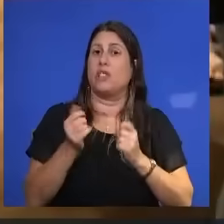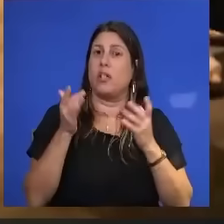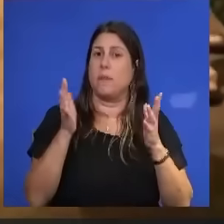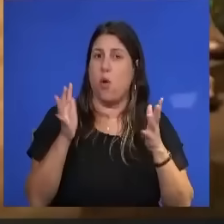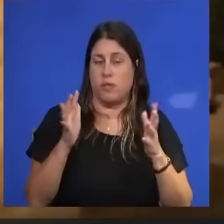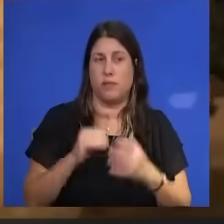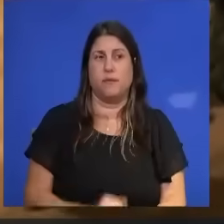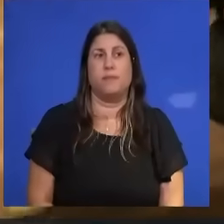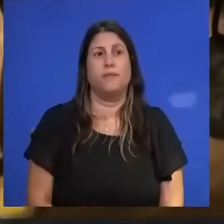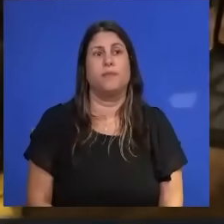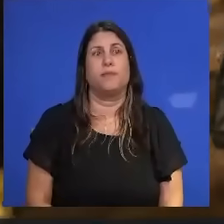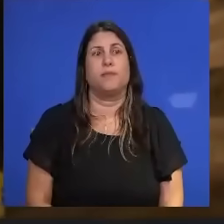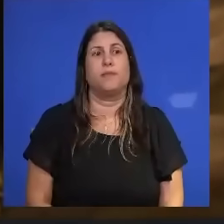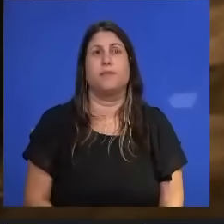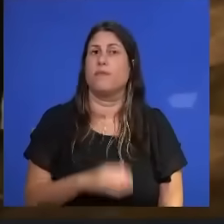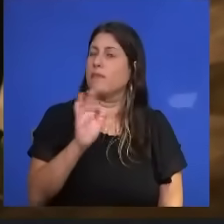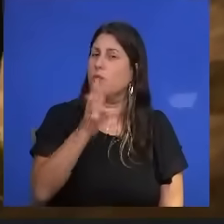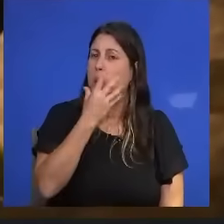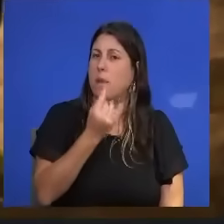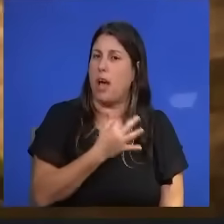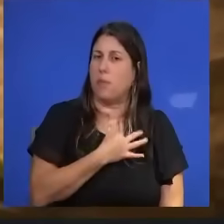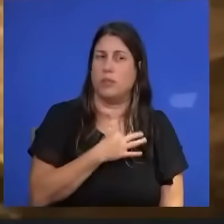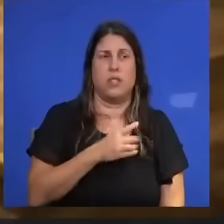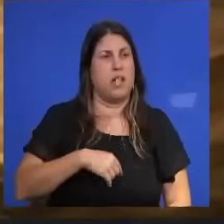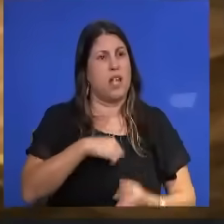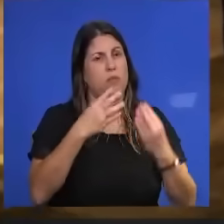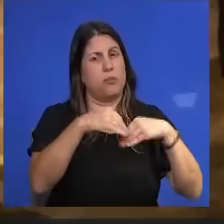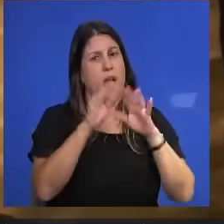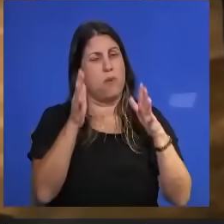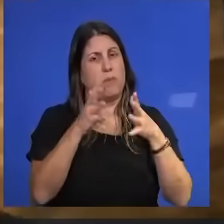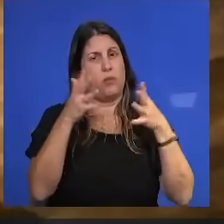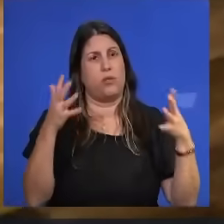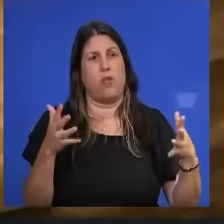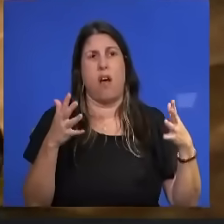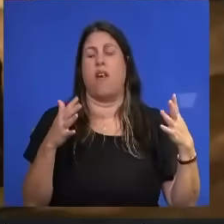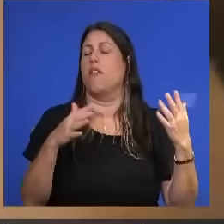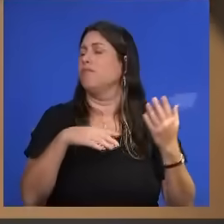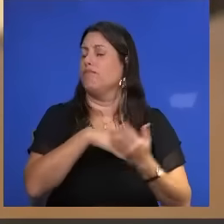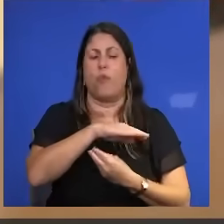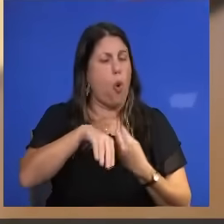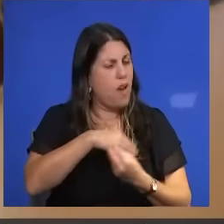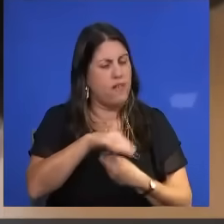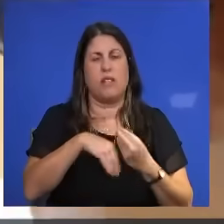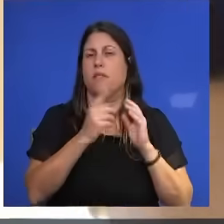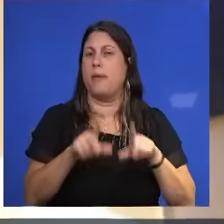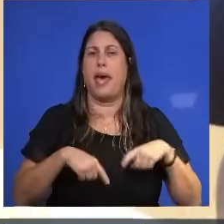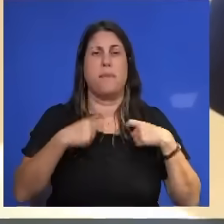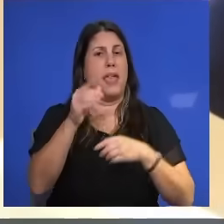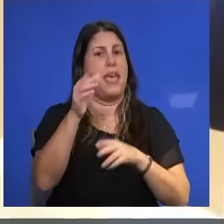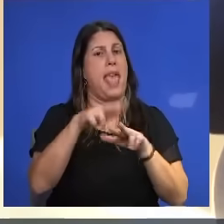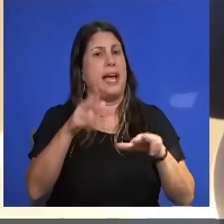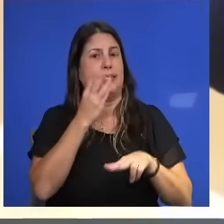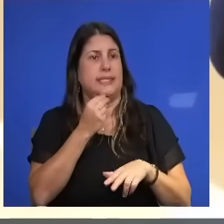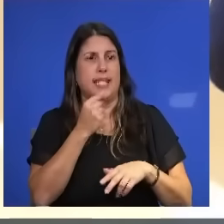שלום חמוד איציק. אנחנו משפחה מאוד מאוד גדולה שמעורבת בחיי ארץ ישראל, גם בתחומי הביטחון,